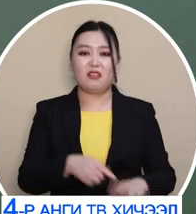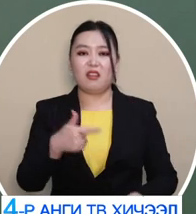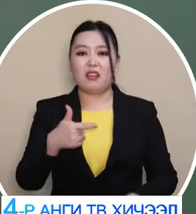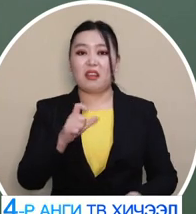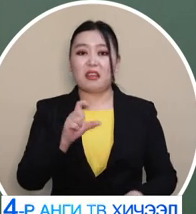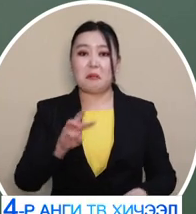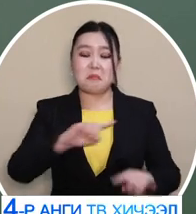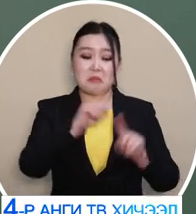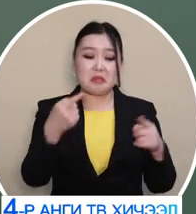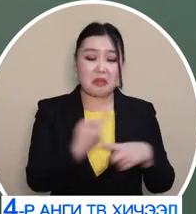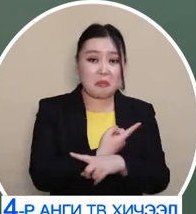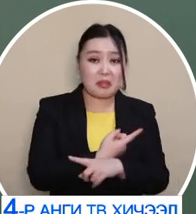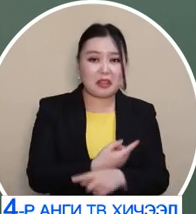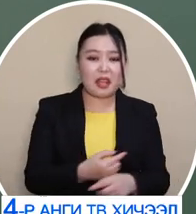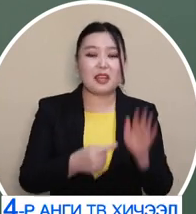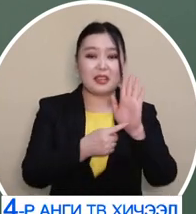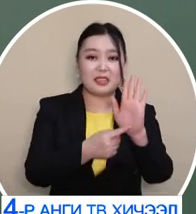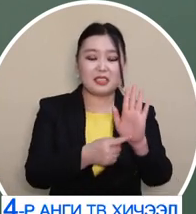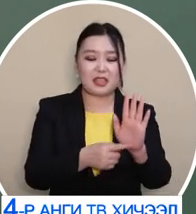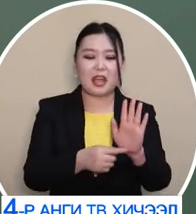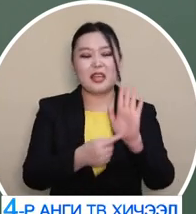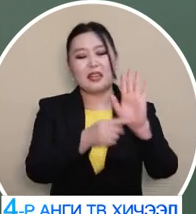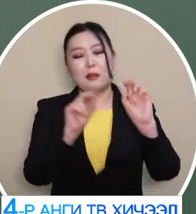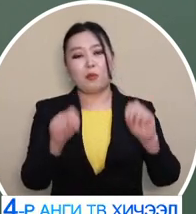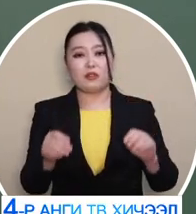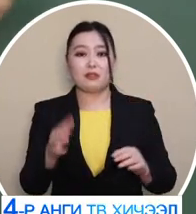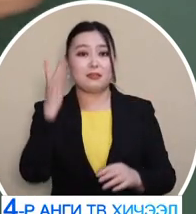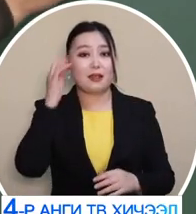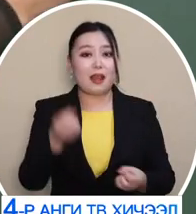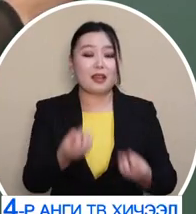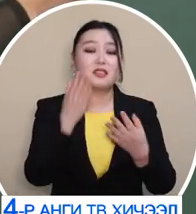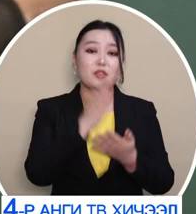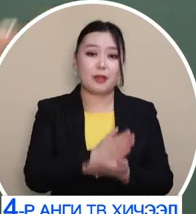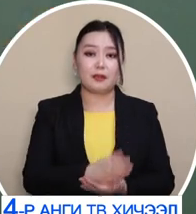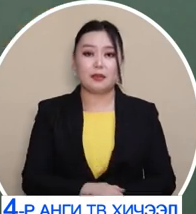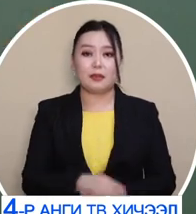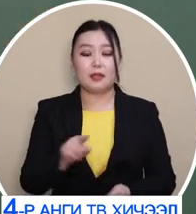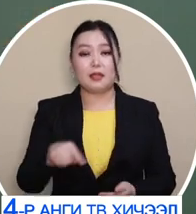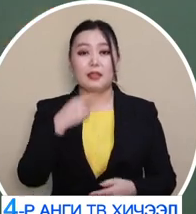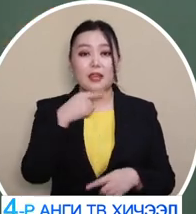болох гэсэн санаа энд харагдаж байна. За тэгвэл энэ хэллэг